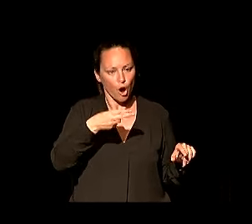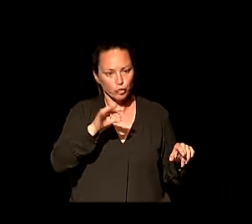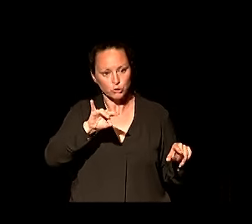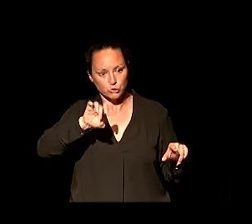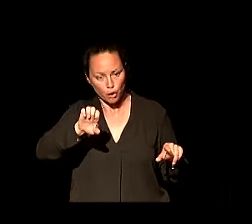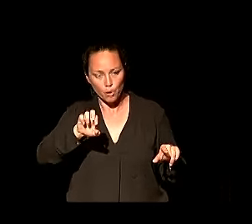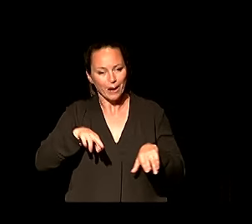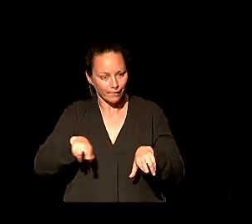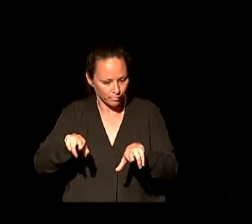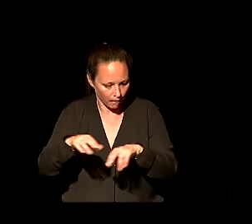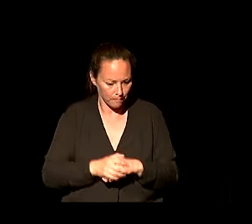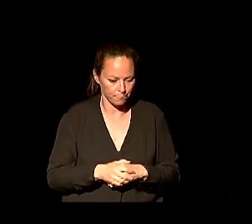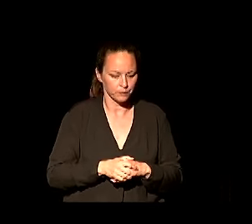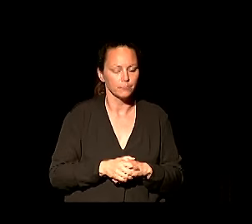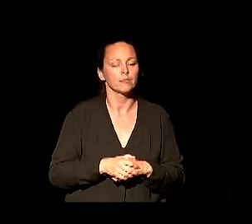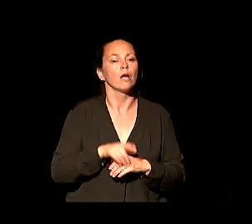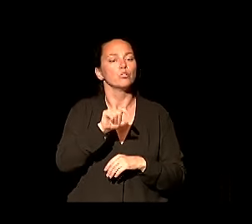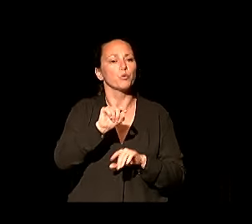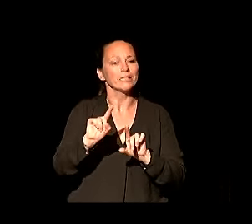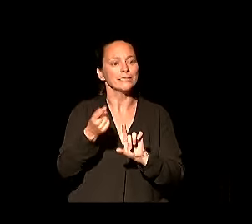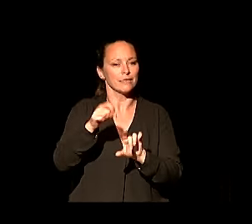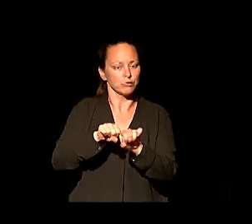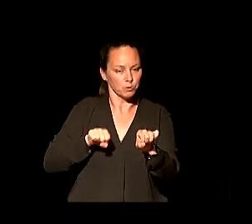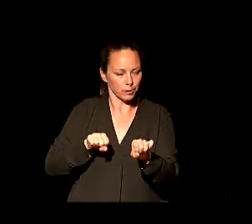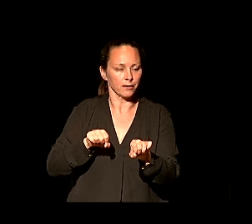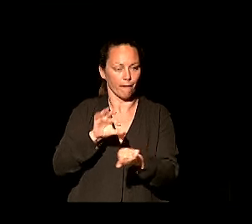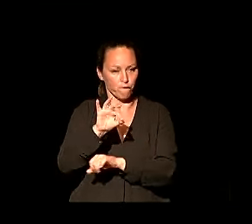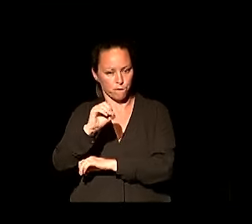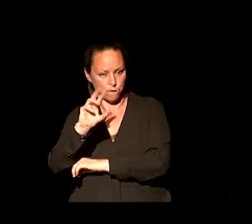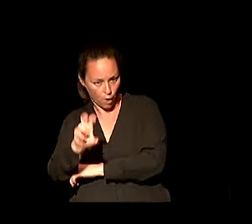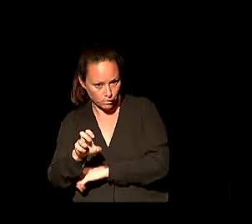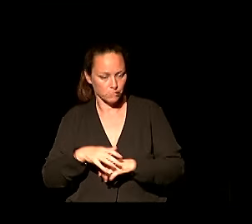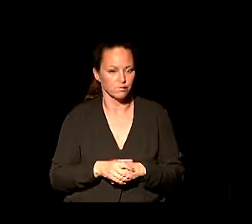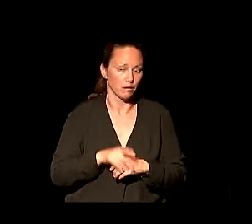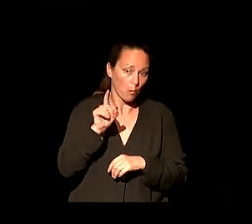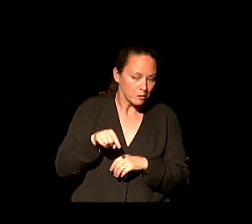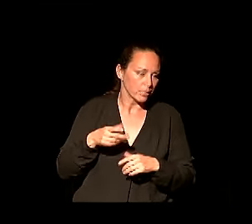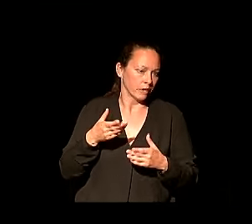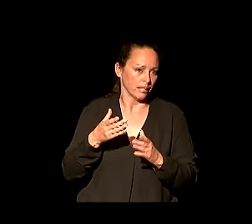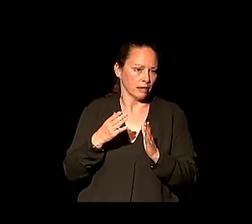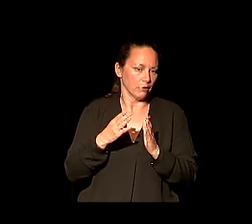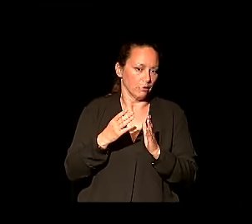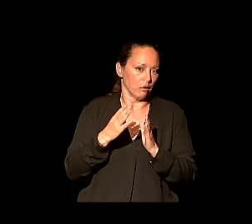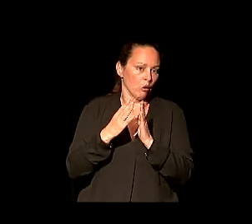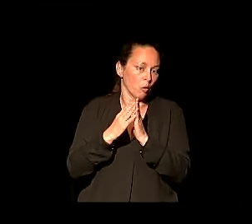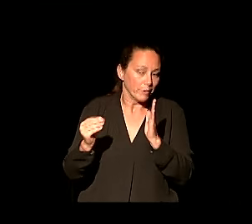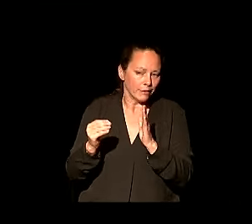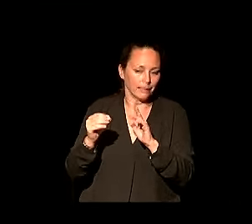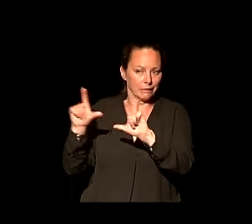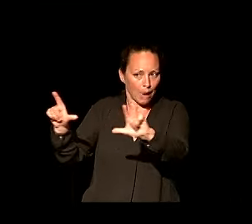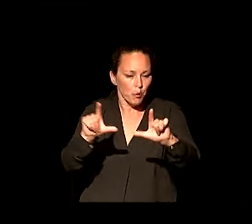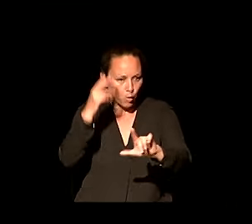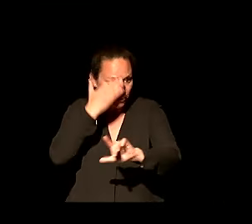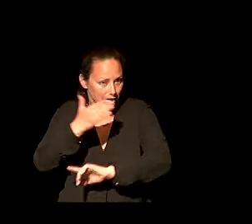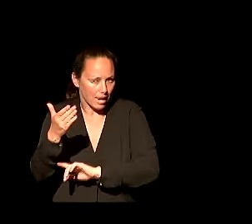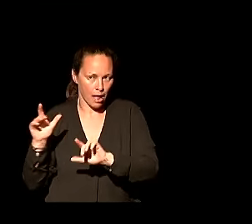1951. C'est un film de la 20th Century Fox qui devait avoir un certain nombre de reproductions de tableaux célèbres à mettre dans les décors. Et